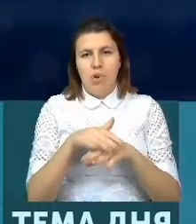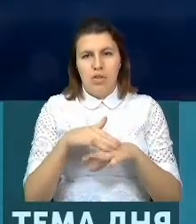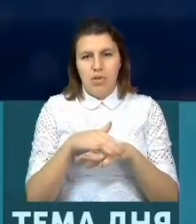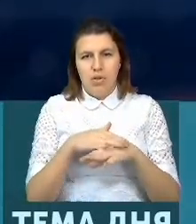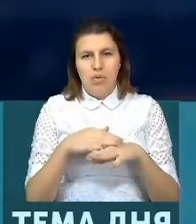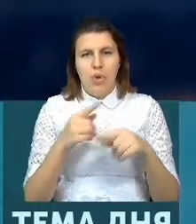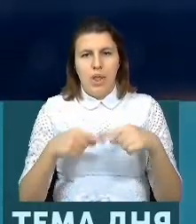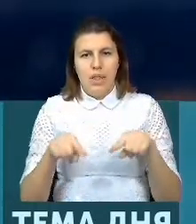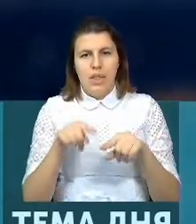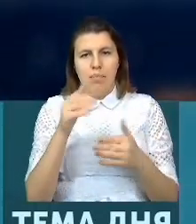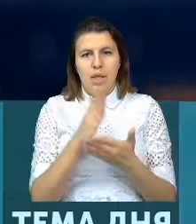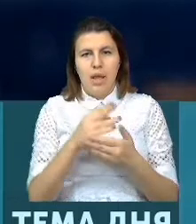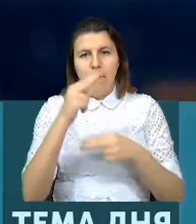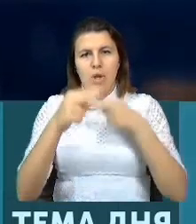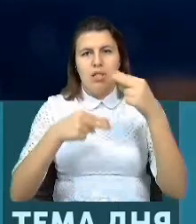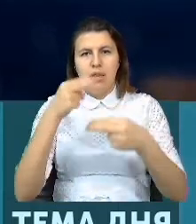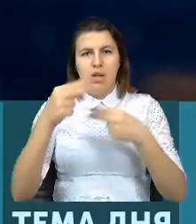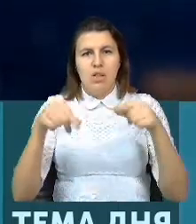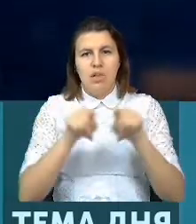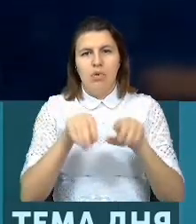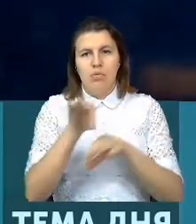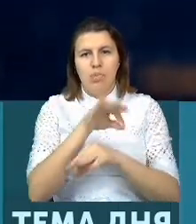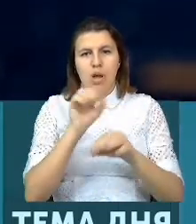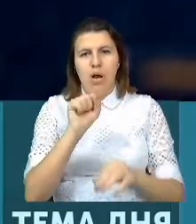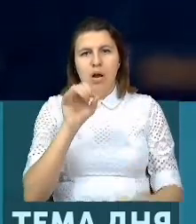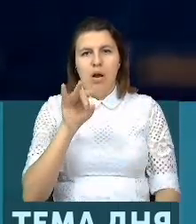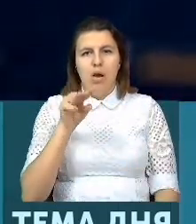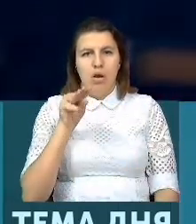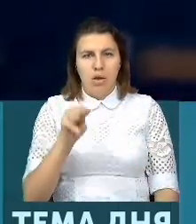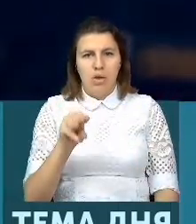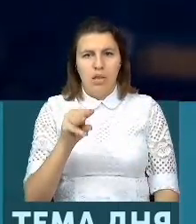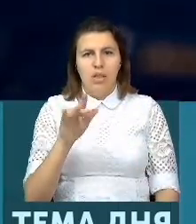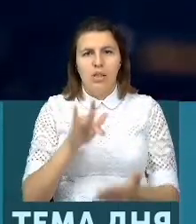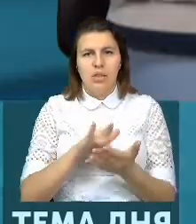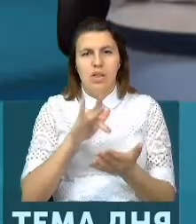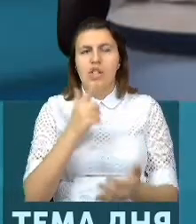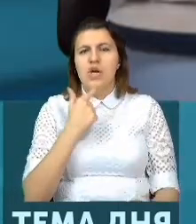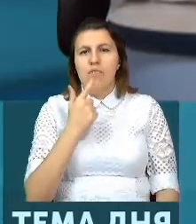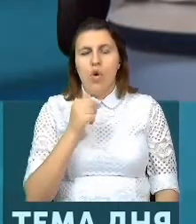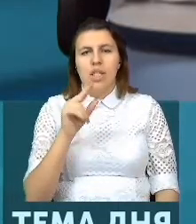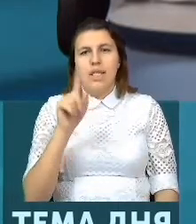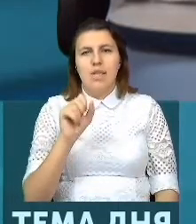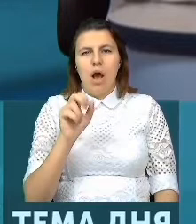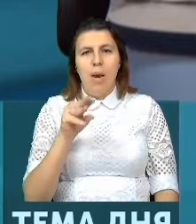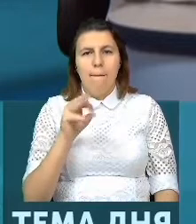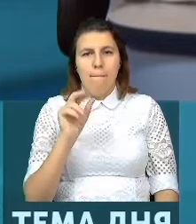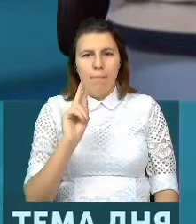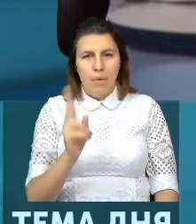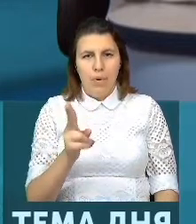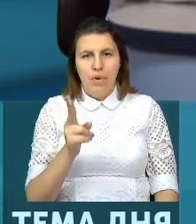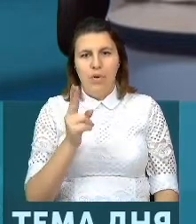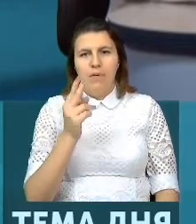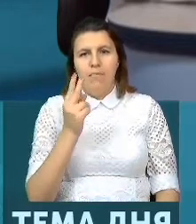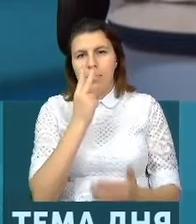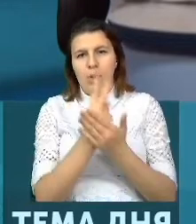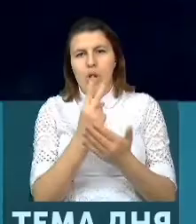є презентація такого проєкту, як арт-центр «Червоний замок». Власне, його ви презентували у міській раді.